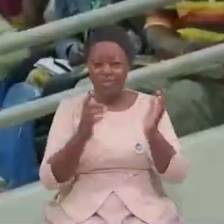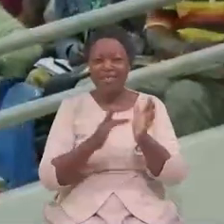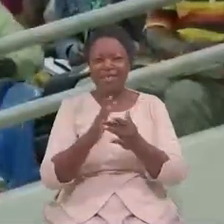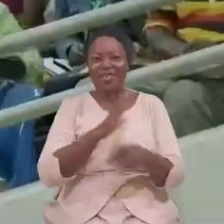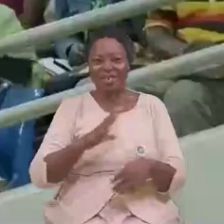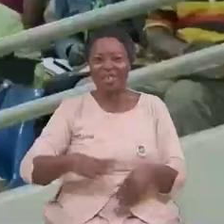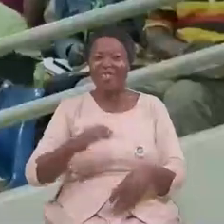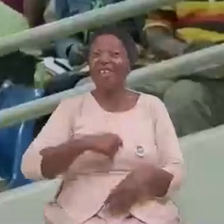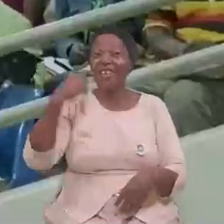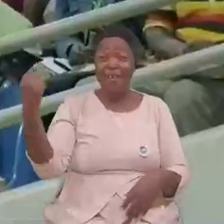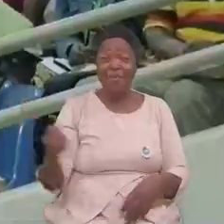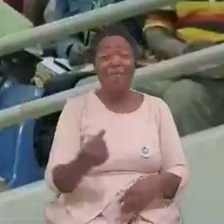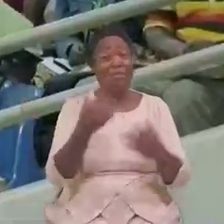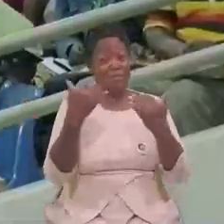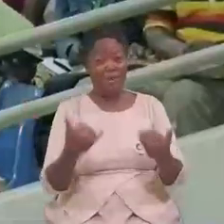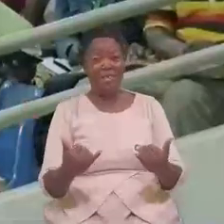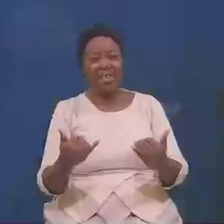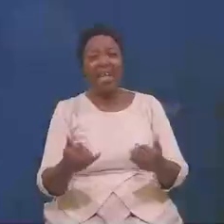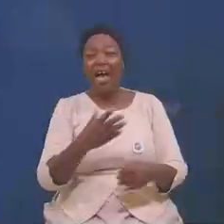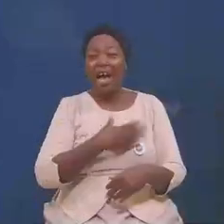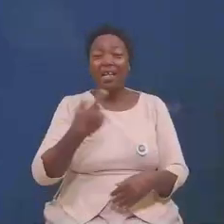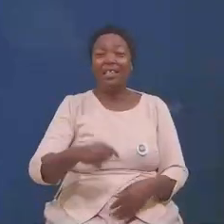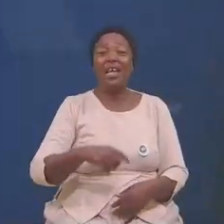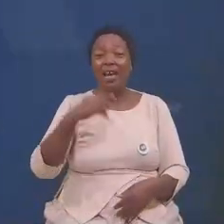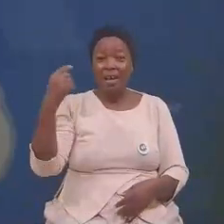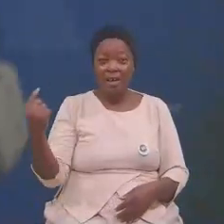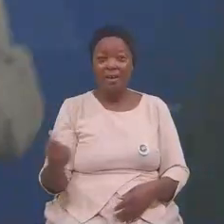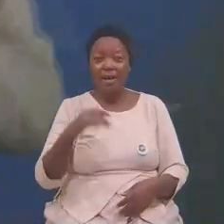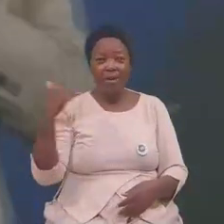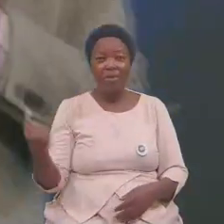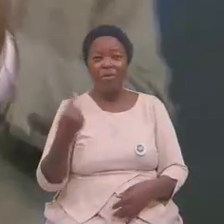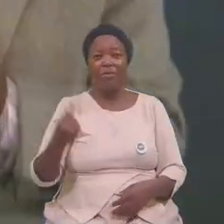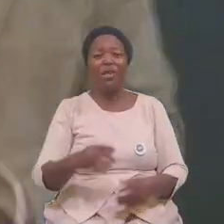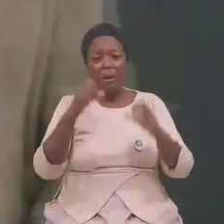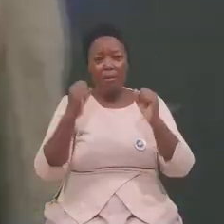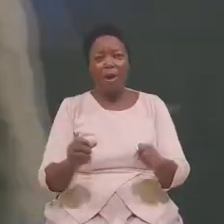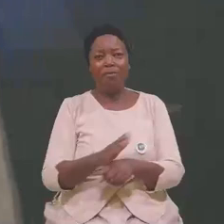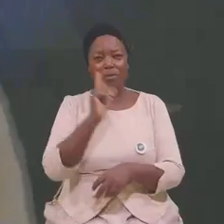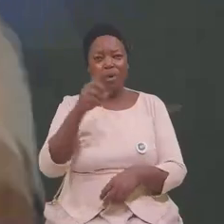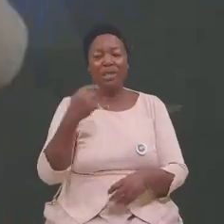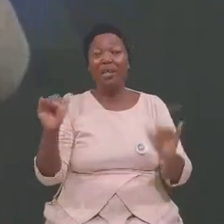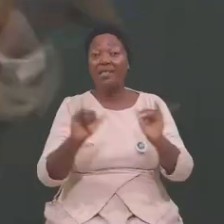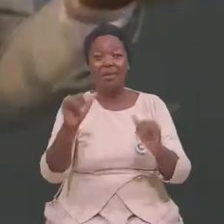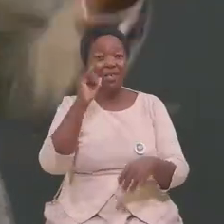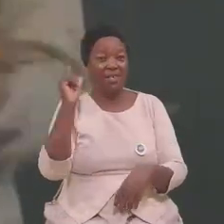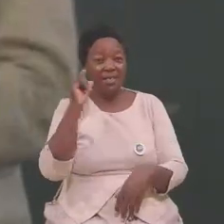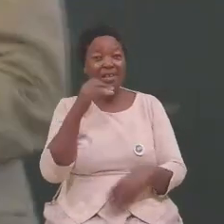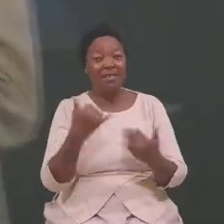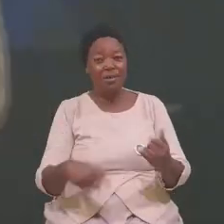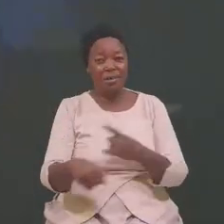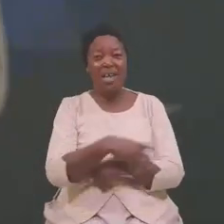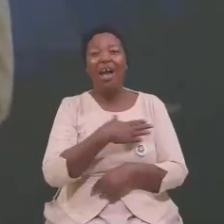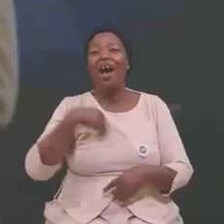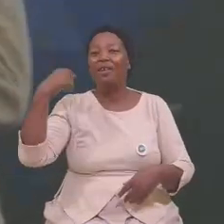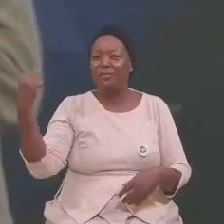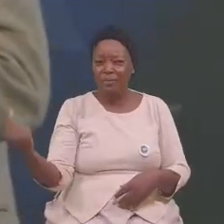Le présent, le puissant toujours présent, le même, hier et pour